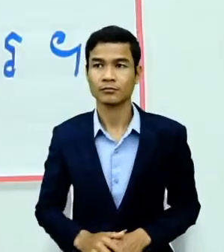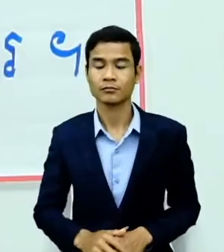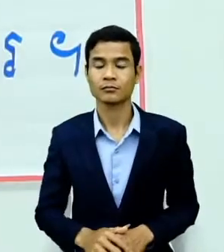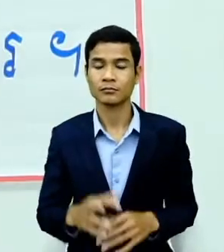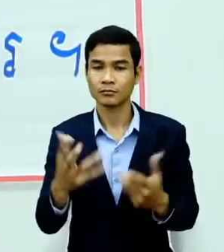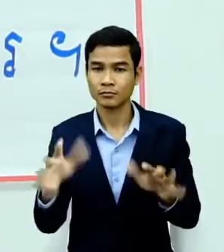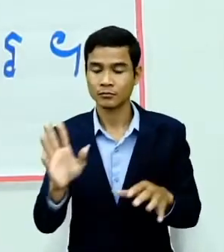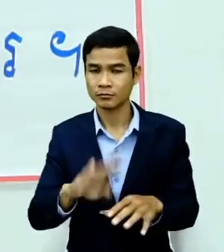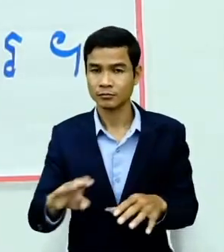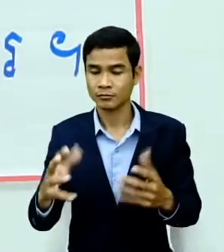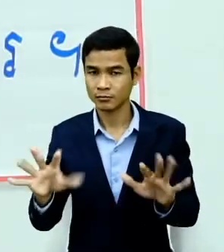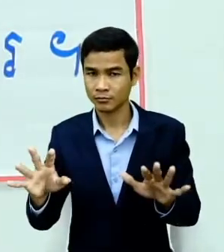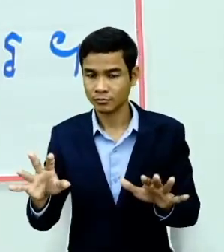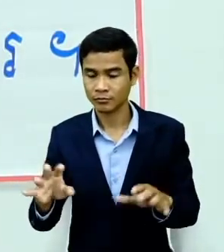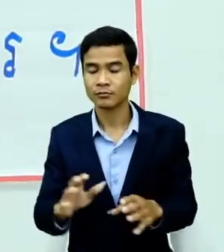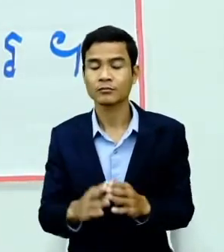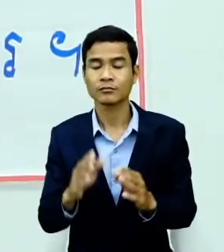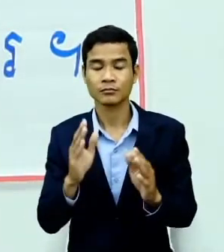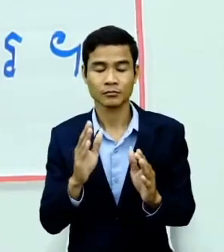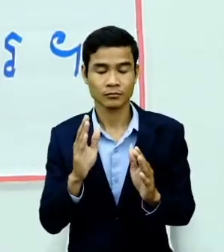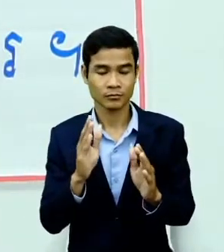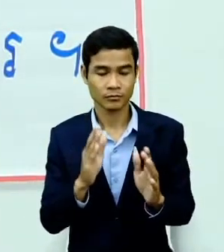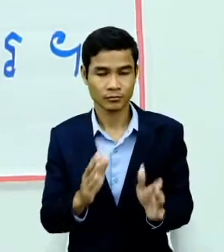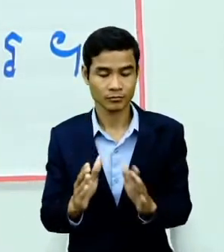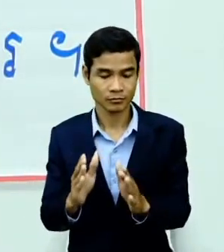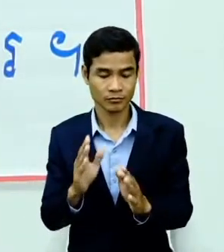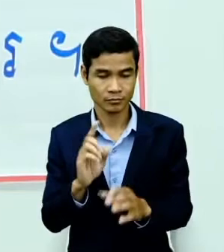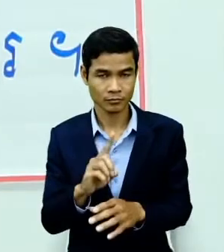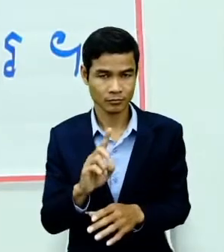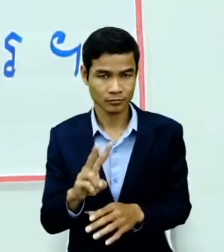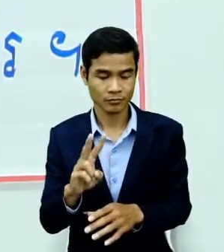ររួចរាល់ហើយឬនៅកូនប្រុង